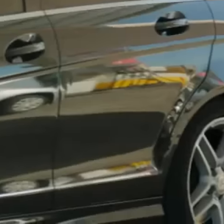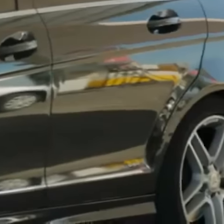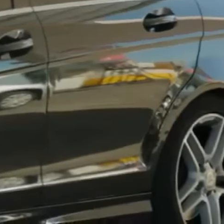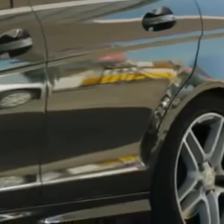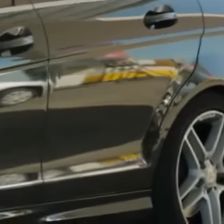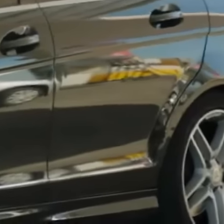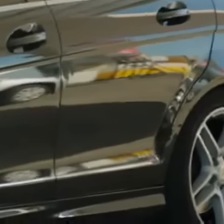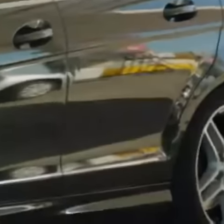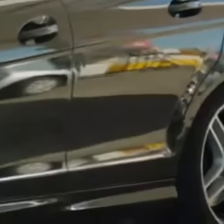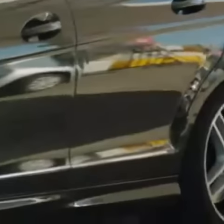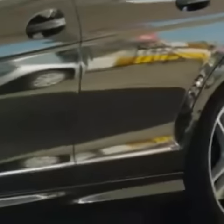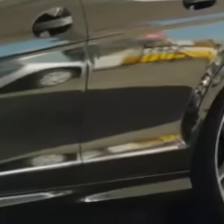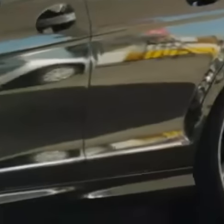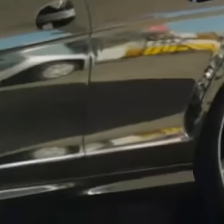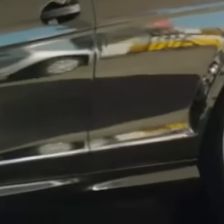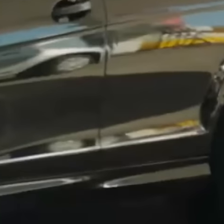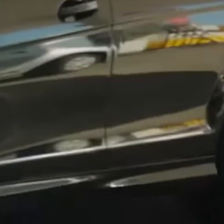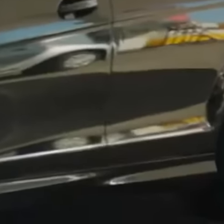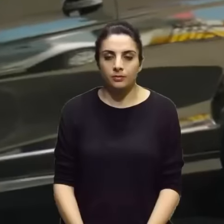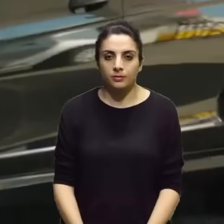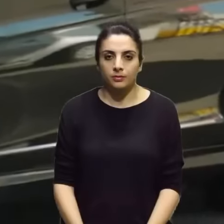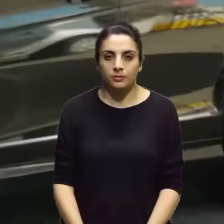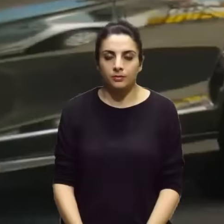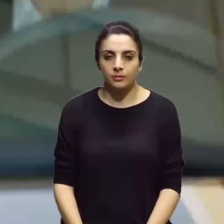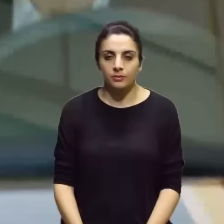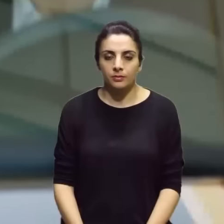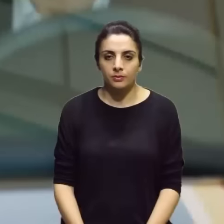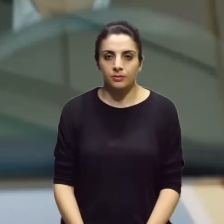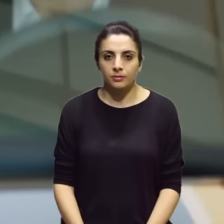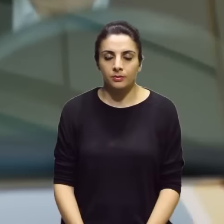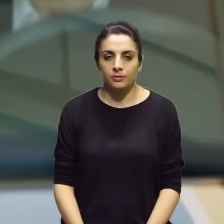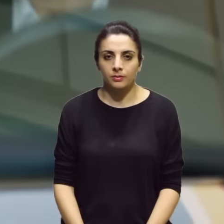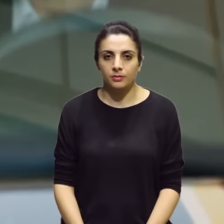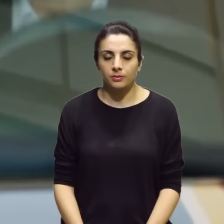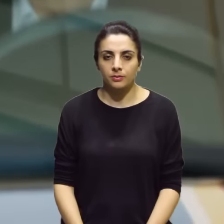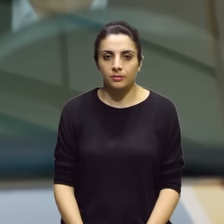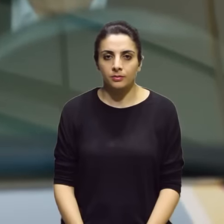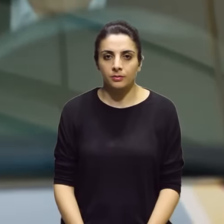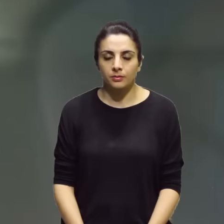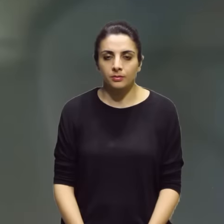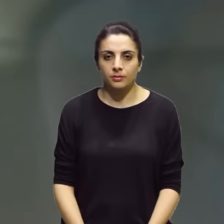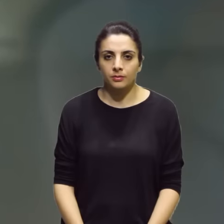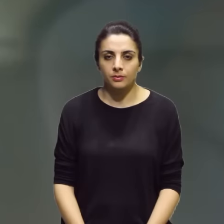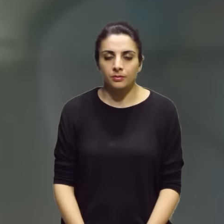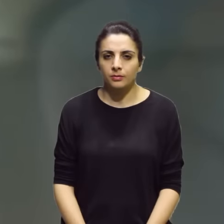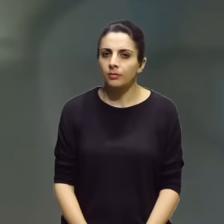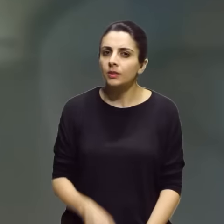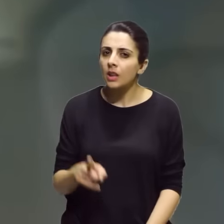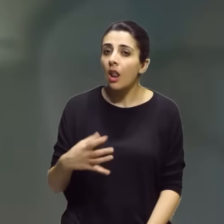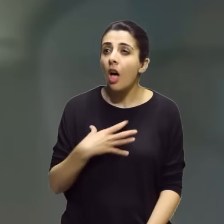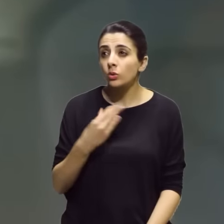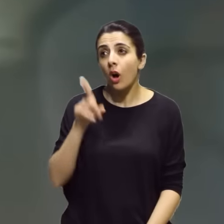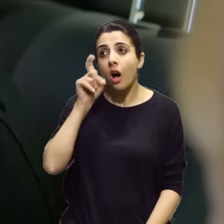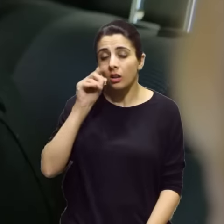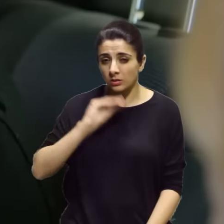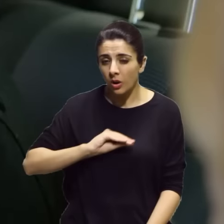Tahir inip markete girdi. Diğerleri arabada bekliyor. Zeyno Sinan'a tavırlı, yüzüne bakmıyor. Sen kendini çok